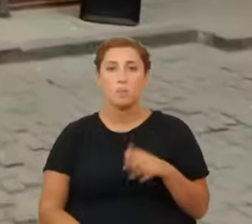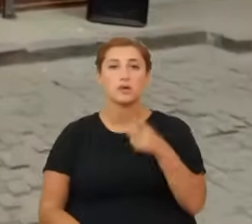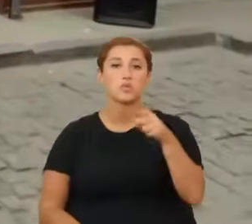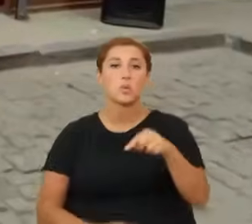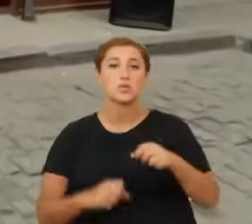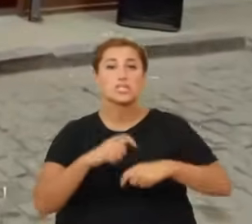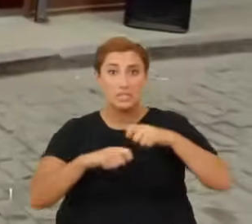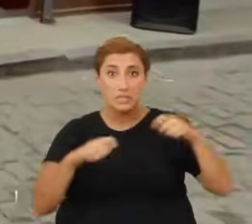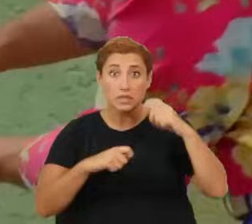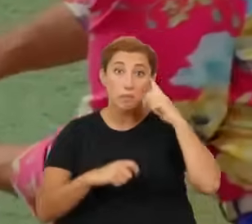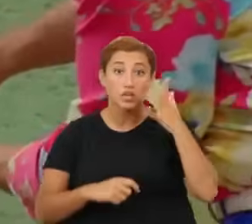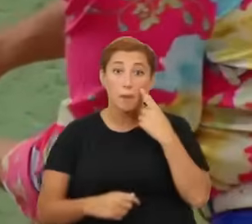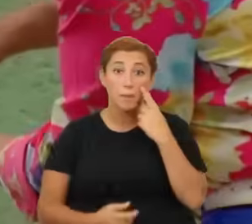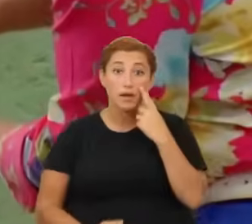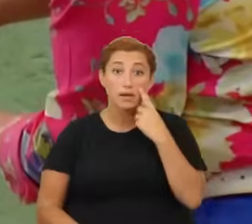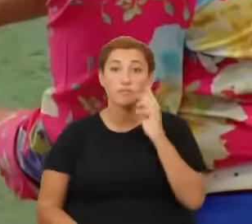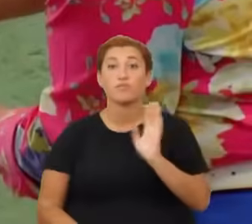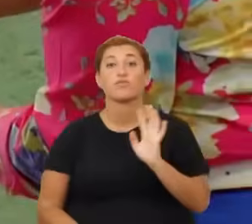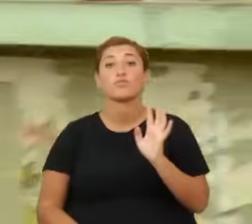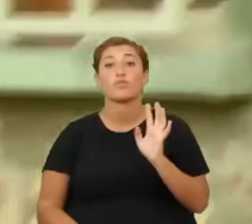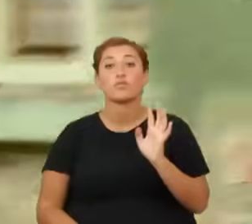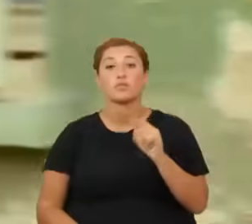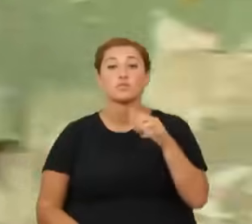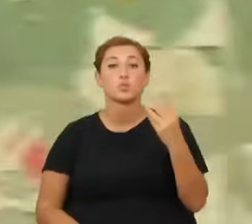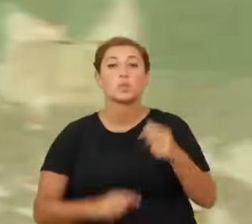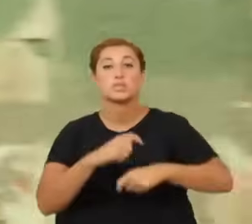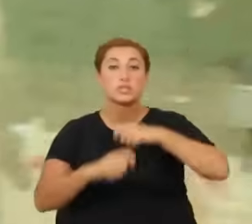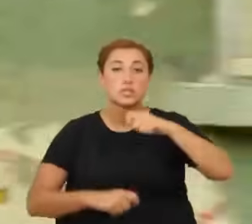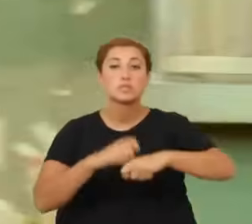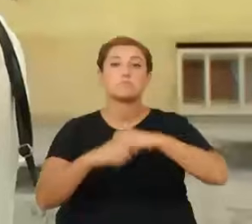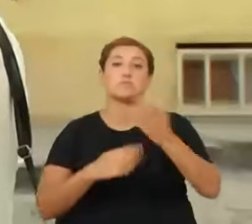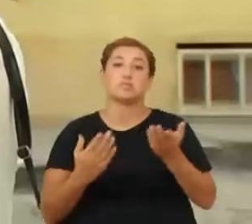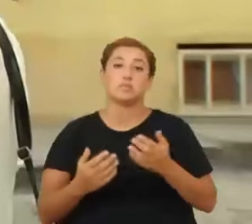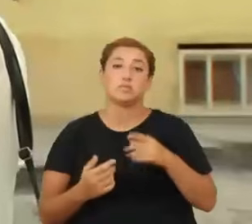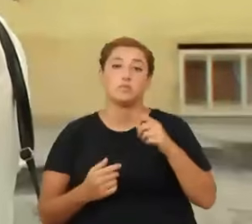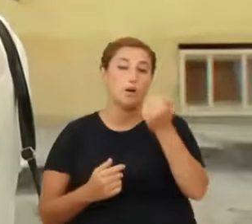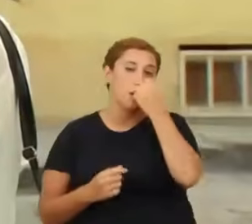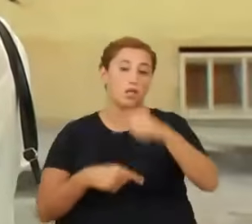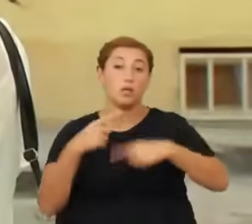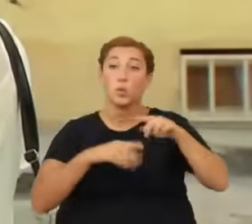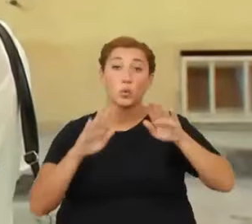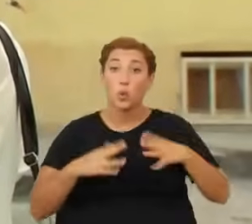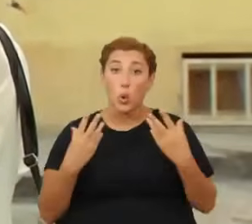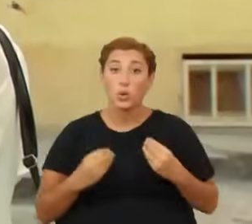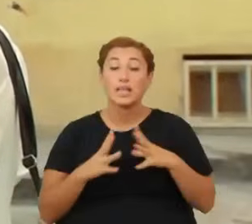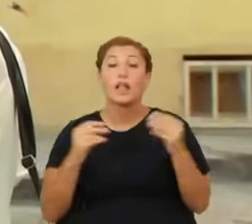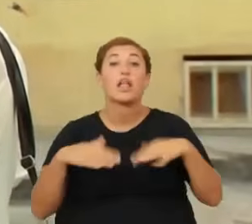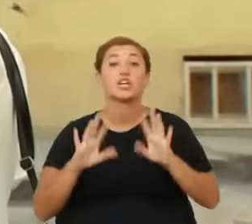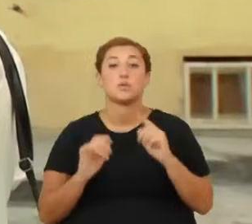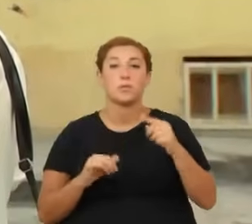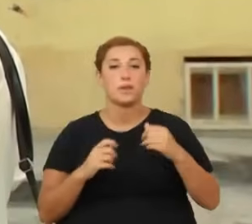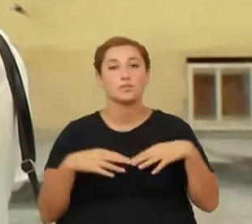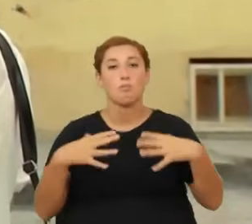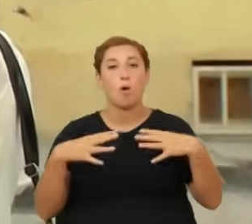Ama siz onu sıktınız mı acaba? Dur bakayım. Siz bunu çok sıkmışsınız ya. Burada kan dolaşımı durursa iyileşmez. Bunu